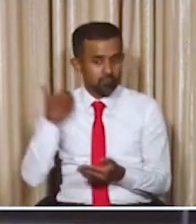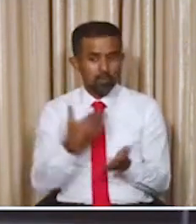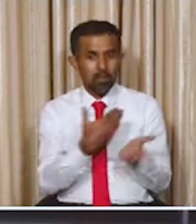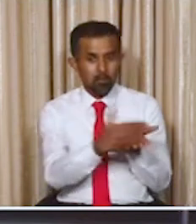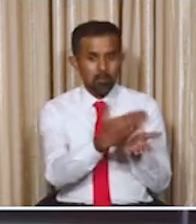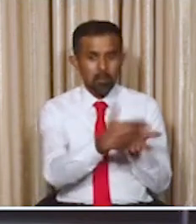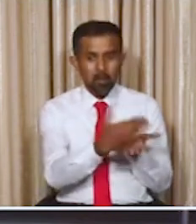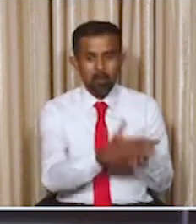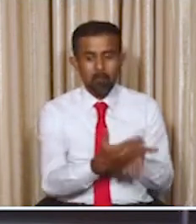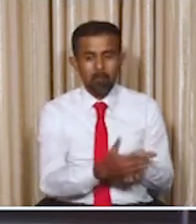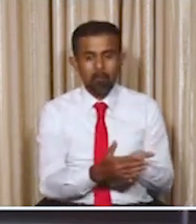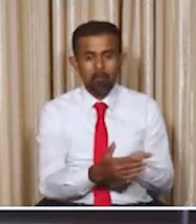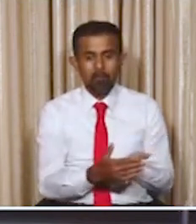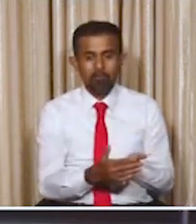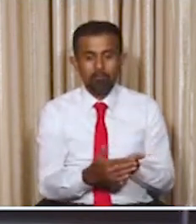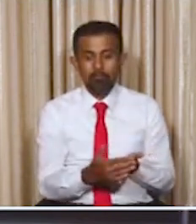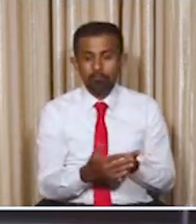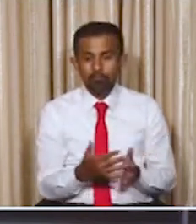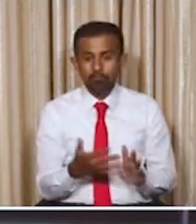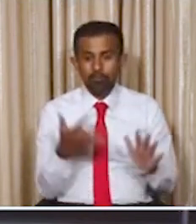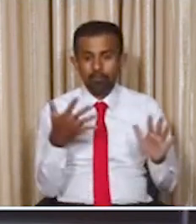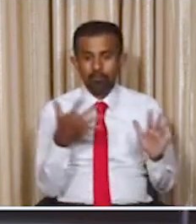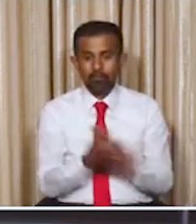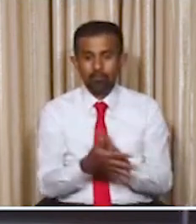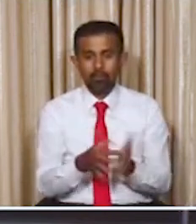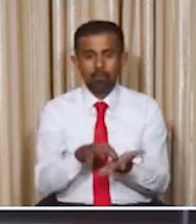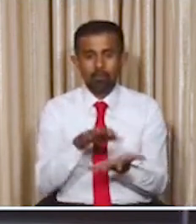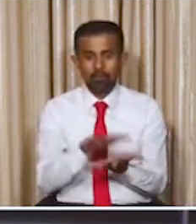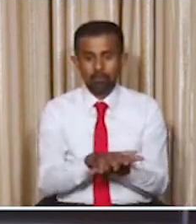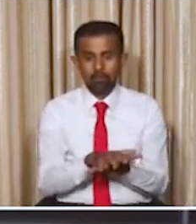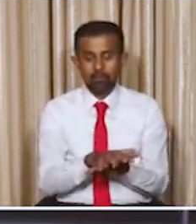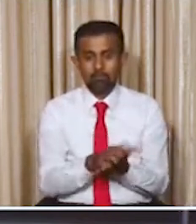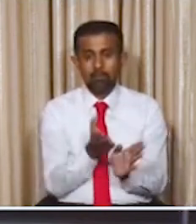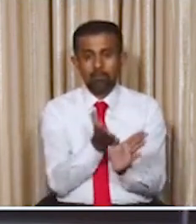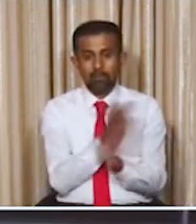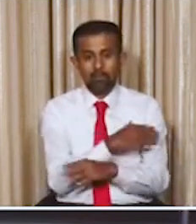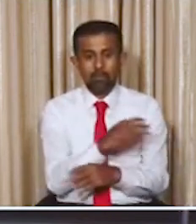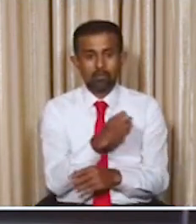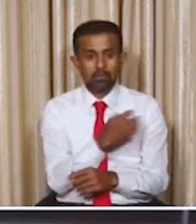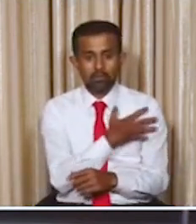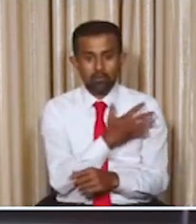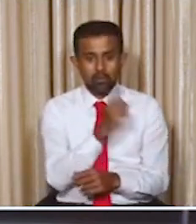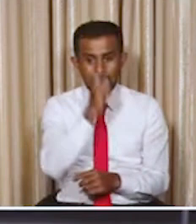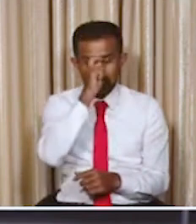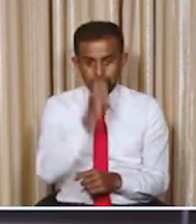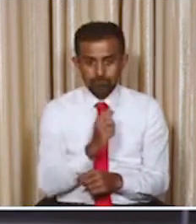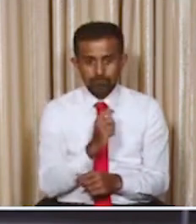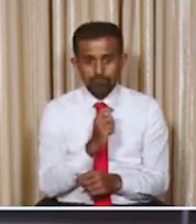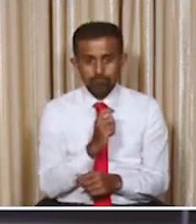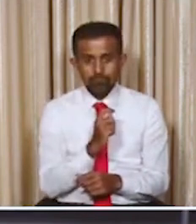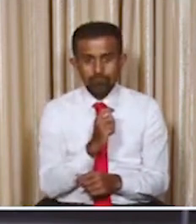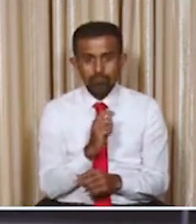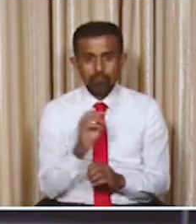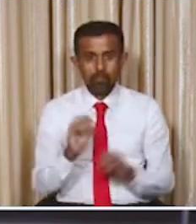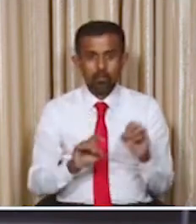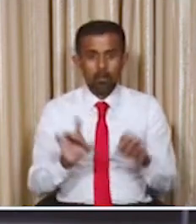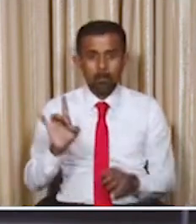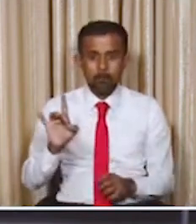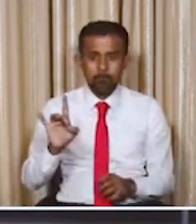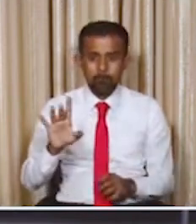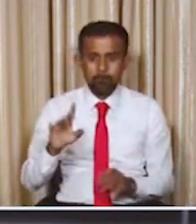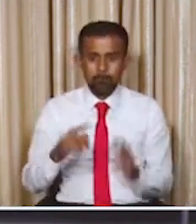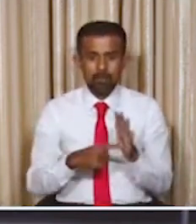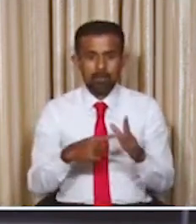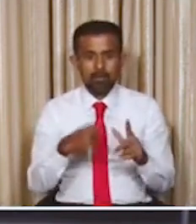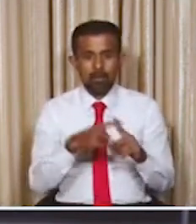gewwa. Habai weradi ke me weradi thinduwak gatta ape garu hitapu Gotabe Rajapaksha mathithuma me 15